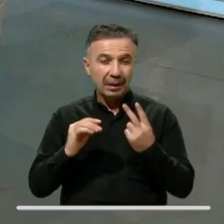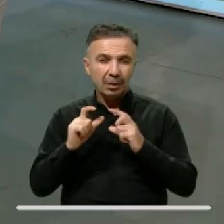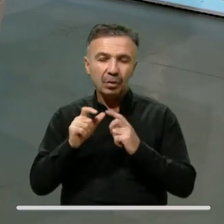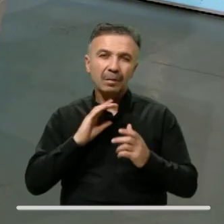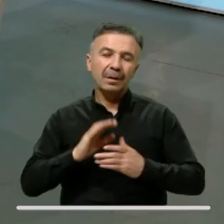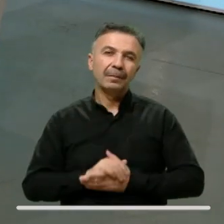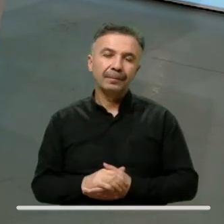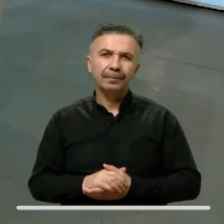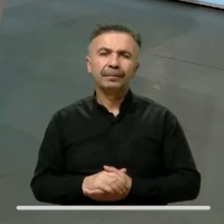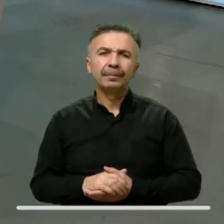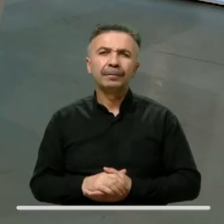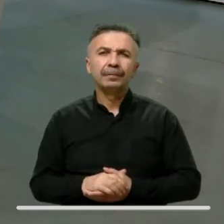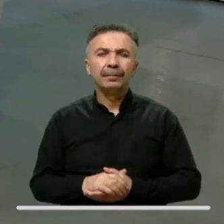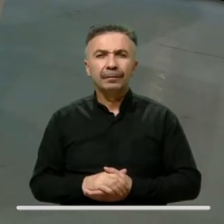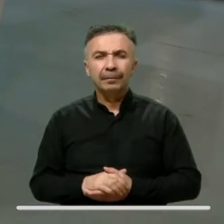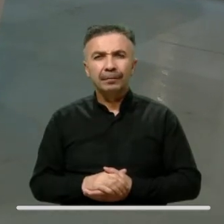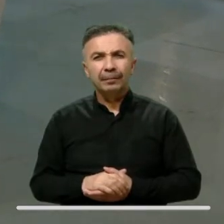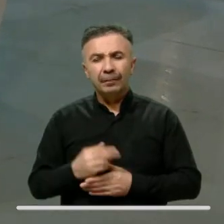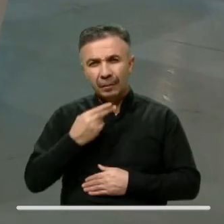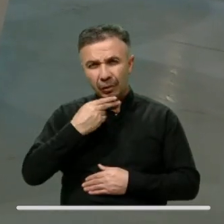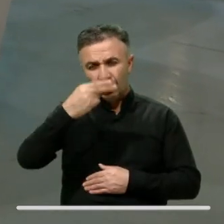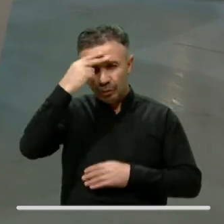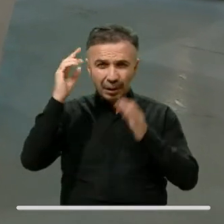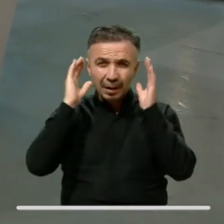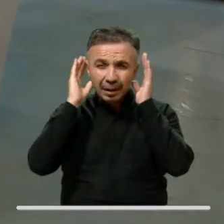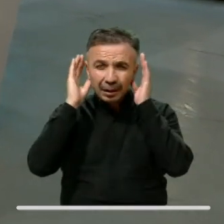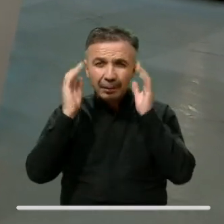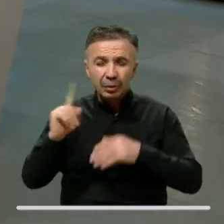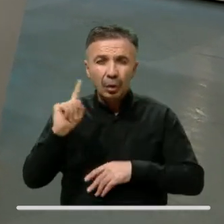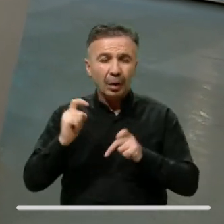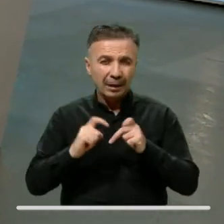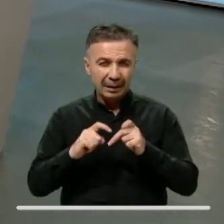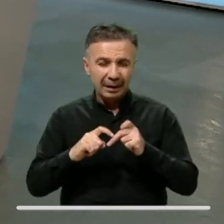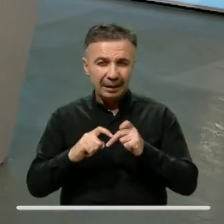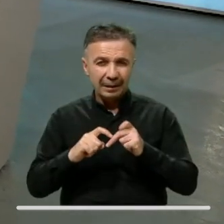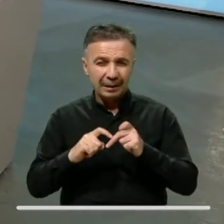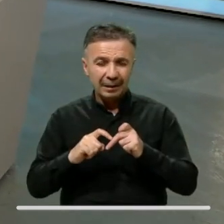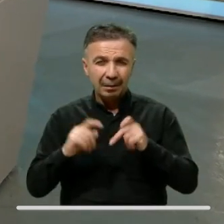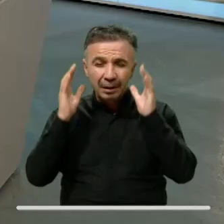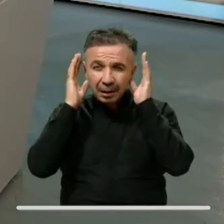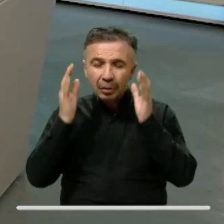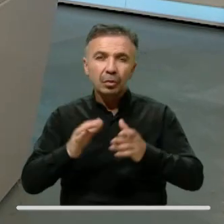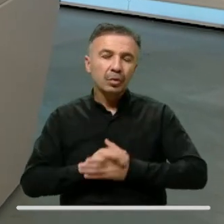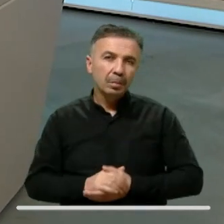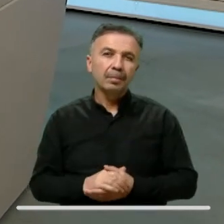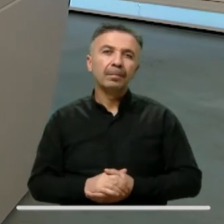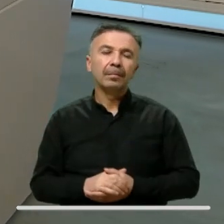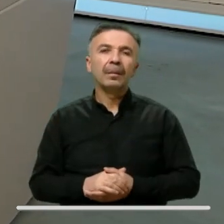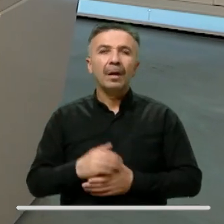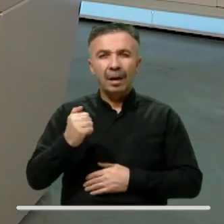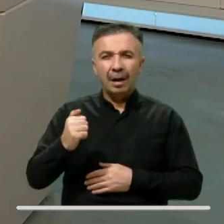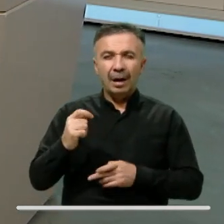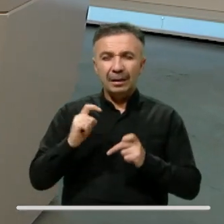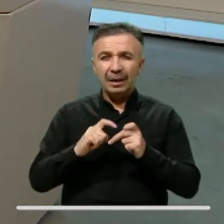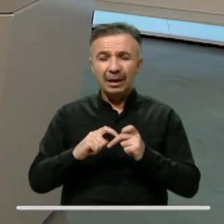var. Buyursunlar. Cuma namazını 10 rekat cuma namazı biliyoruz. 6 rekat kırıp